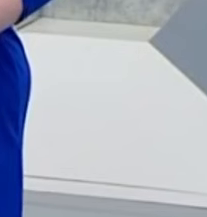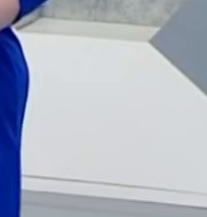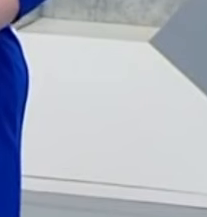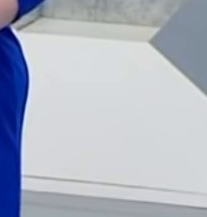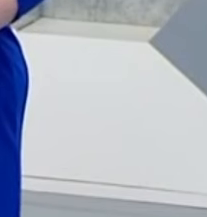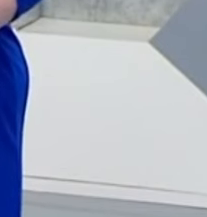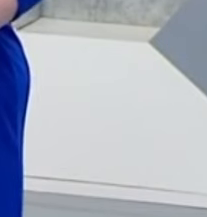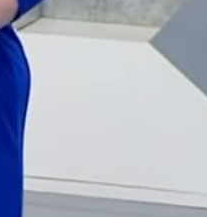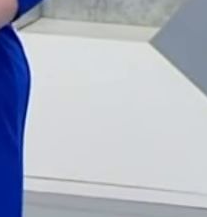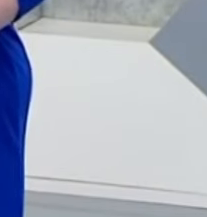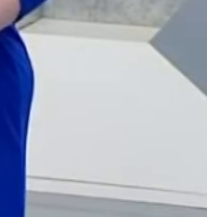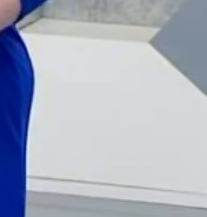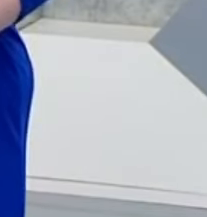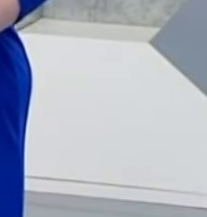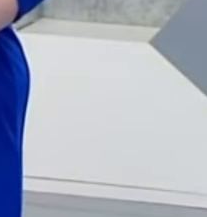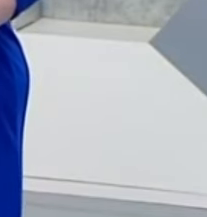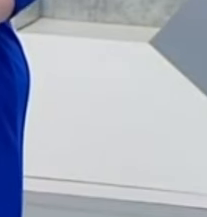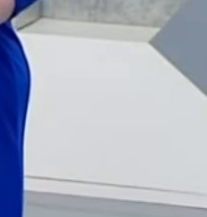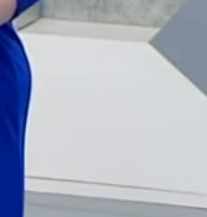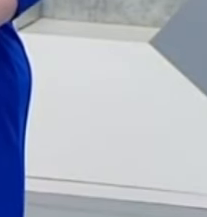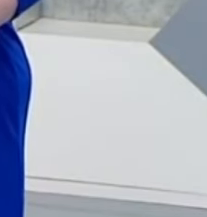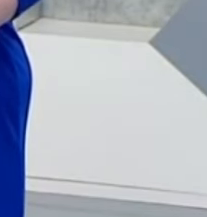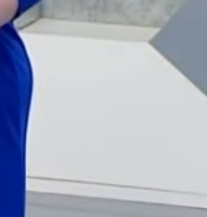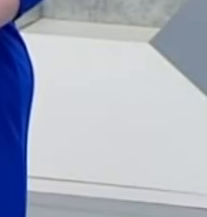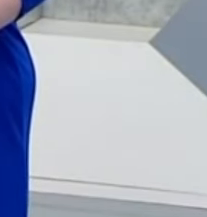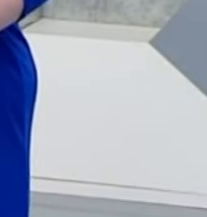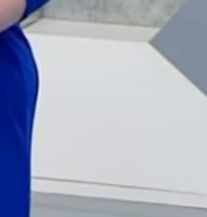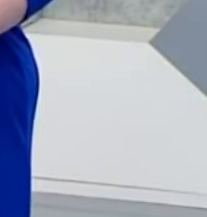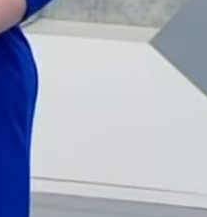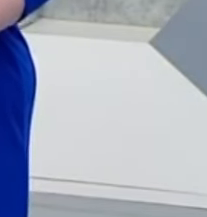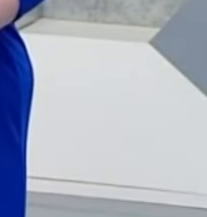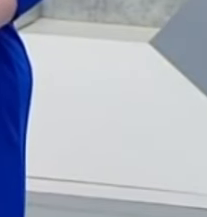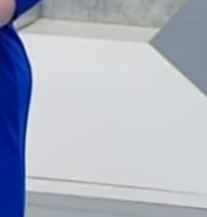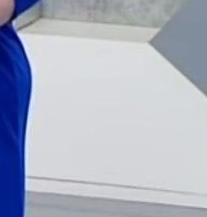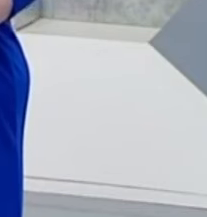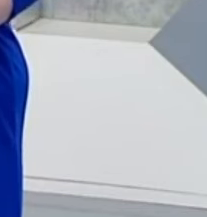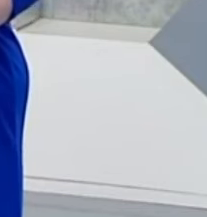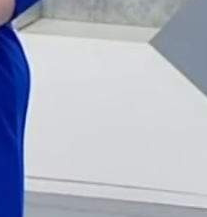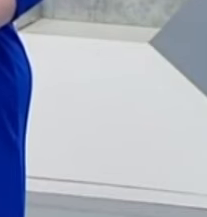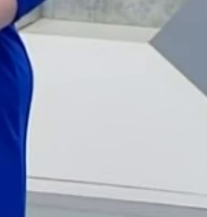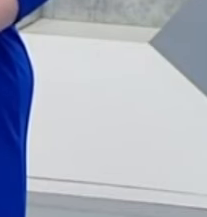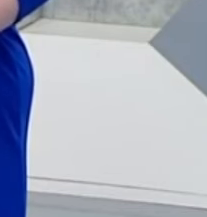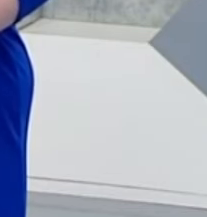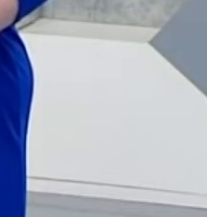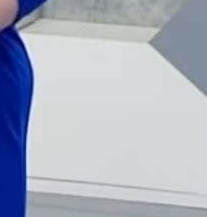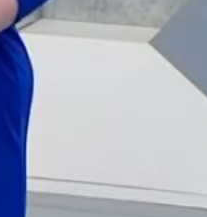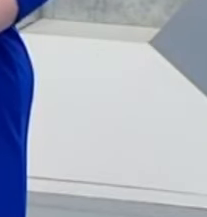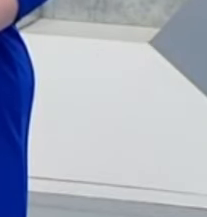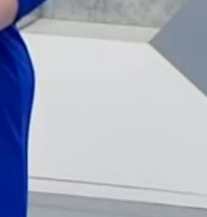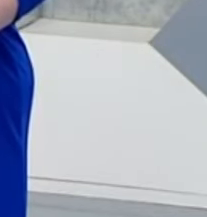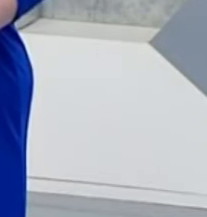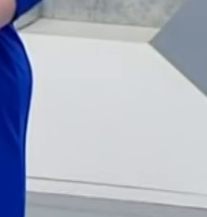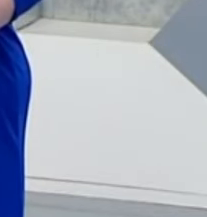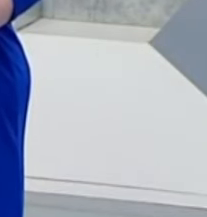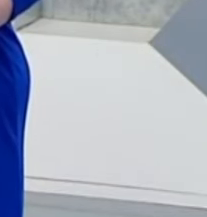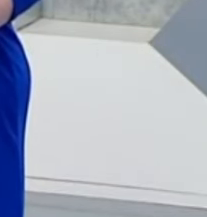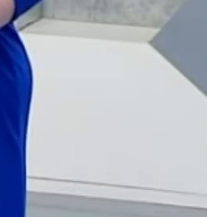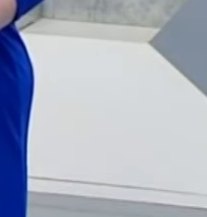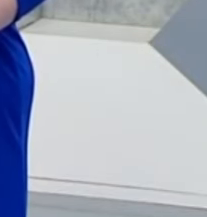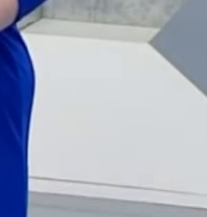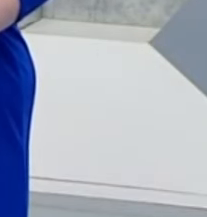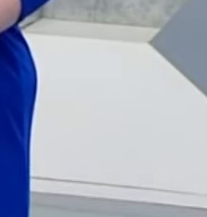Kapuso, para sa mga maiinit na balita, mag-subscribe sa GMA Integrated News sa YouTube. Sa mga kapuso naman abroad, subaybayan nyo kami sa